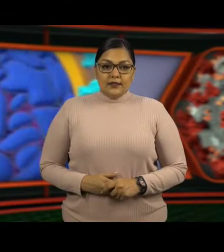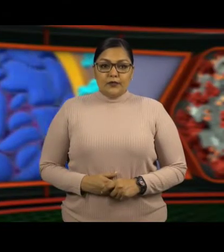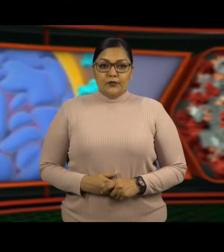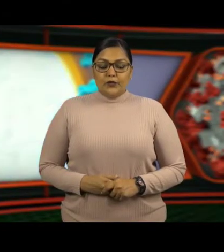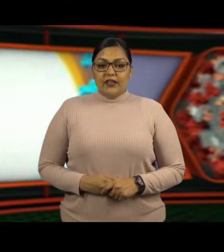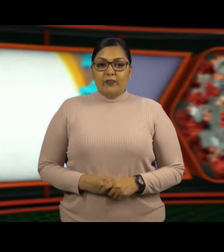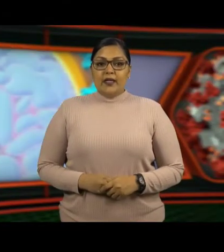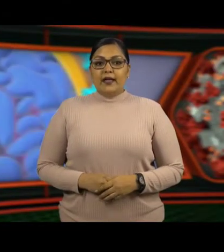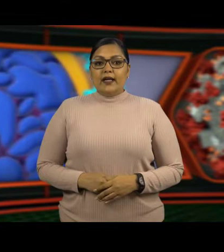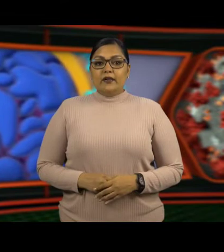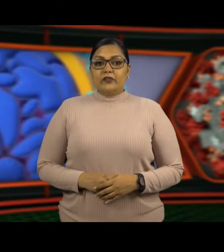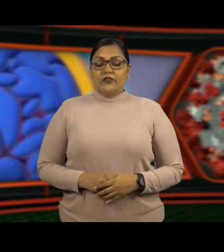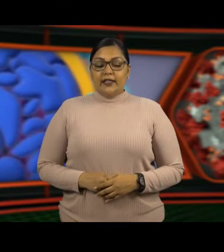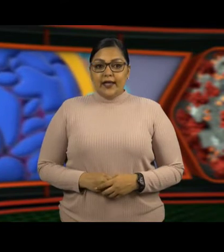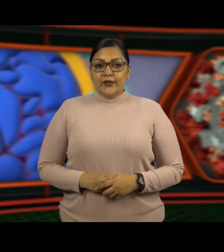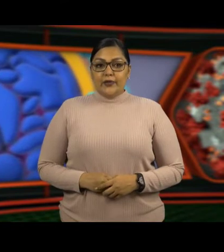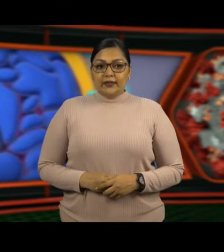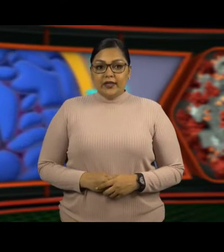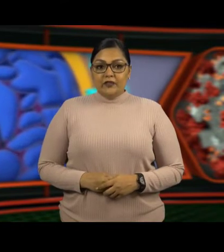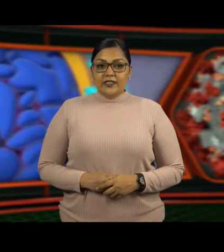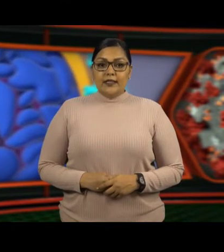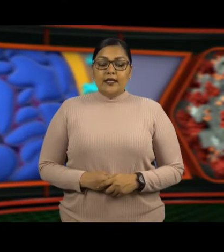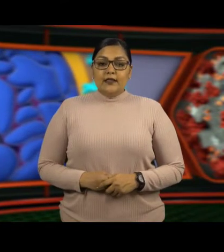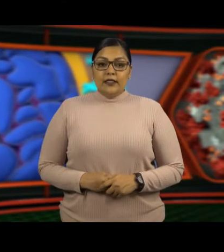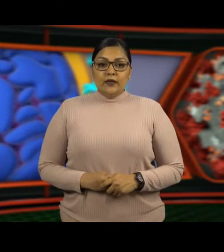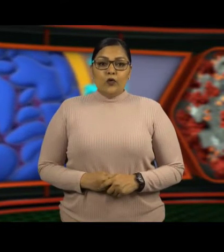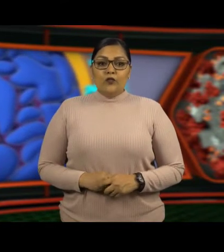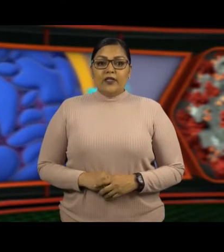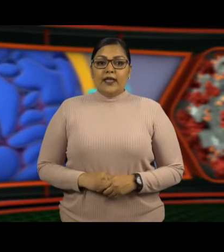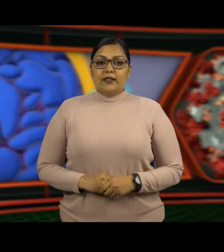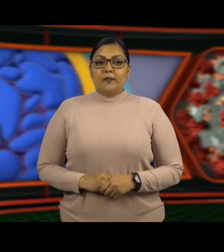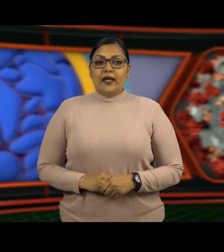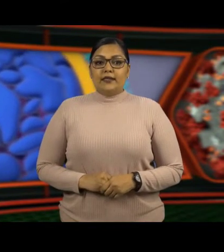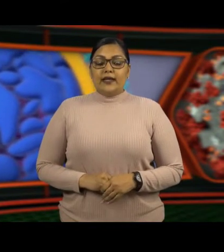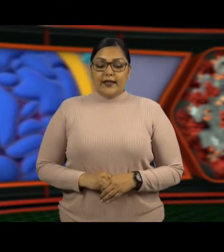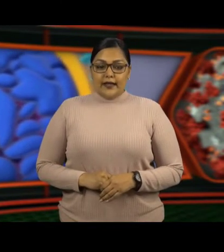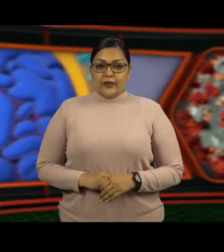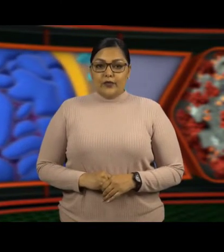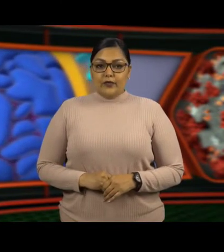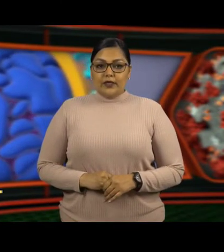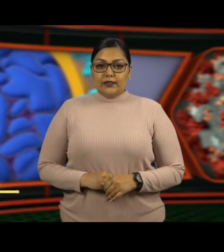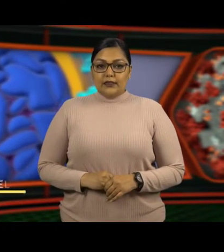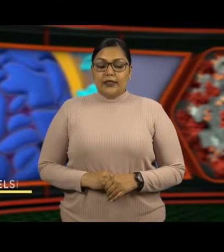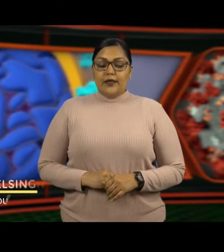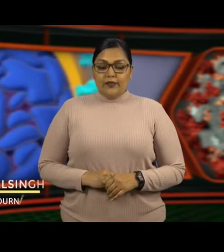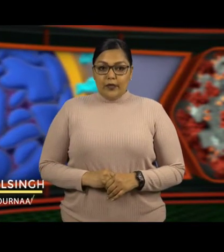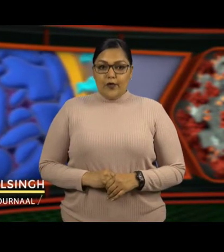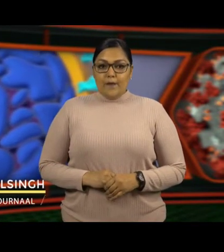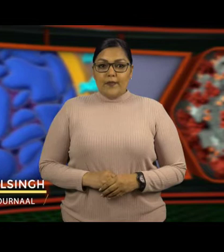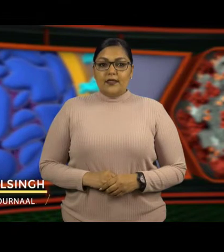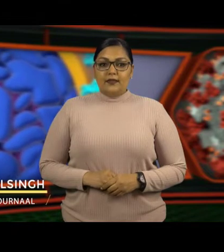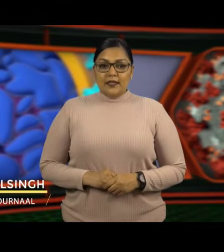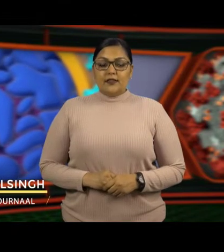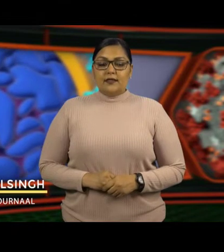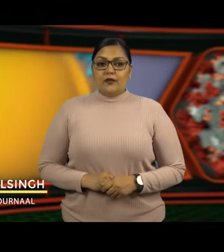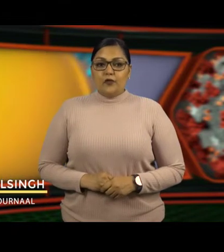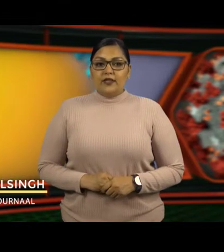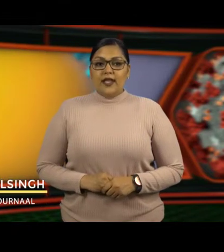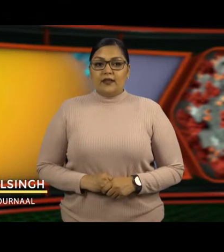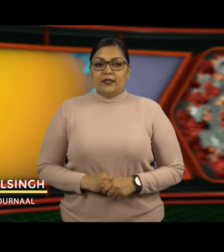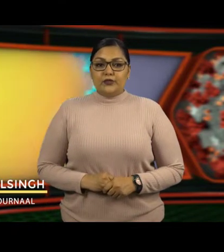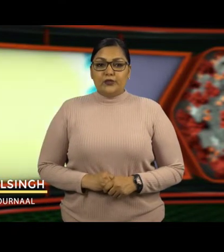President Tjan Santokki heeft maandagavond via radio en televisie de nieuwe COVID-19 maatregelen aangekondigd. Welkom, dit